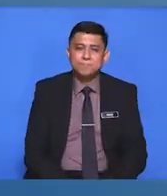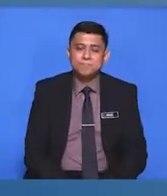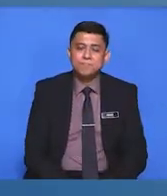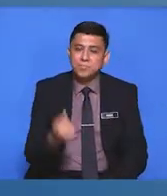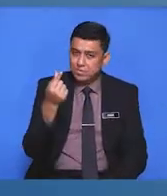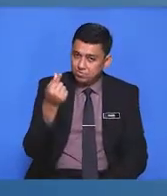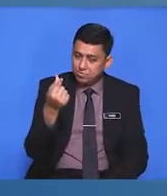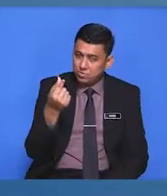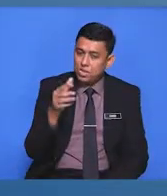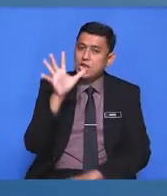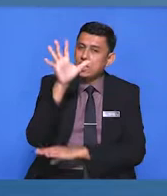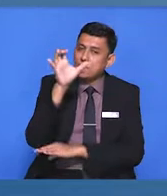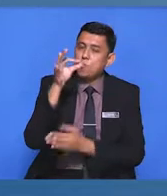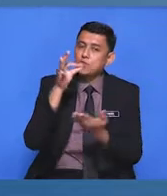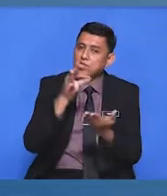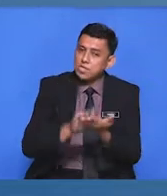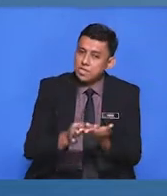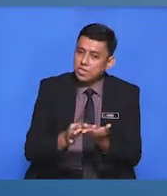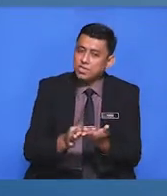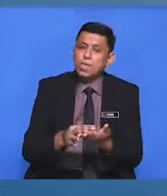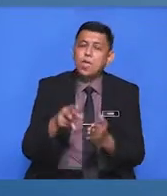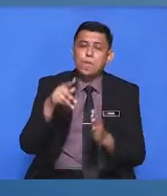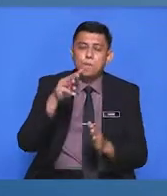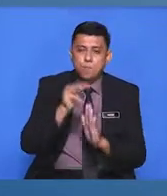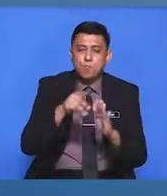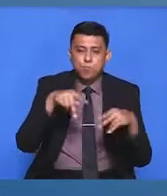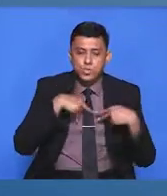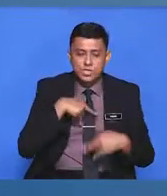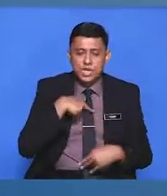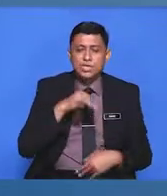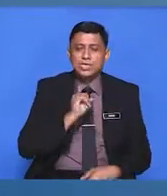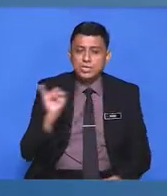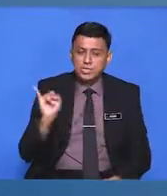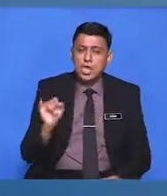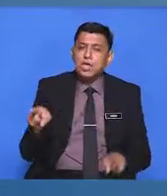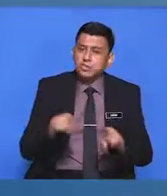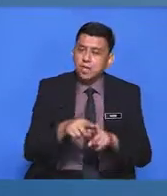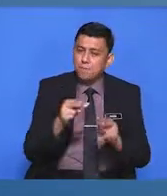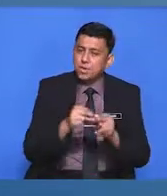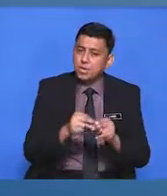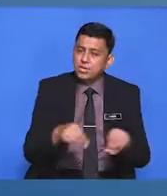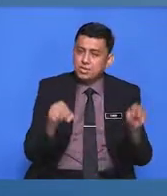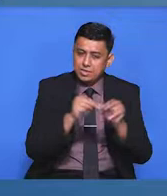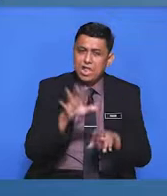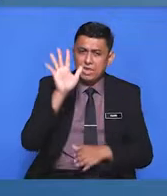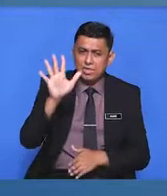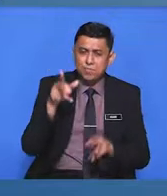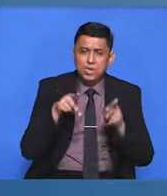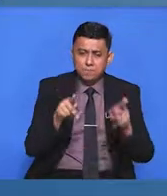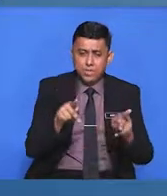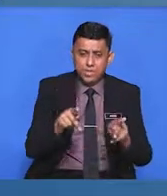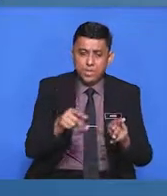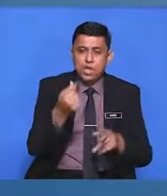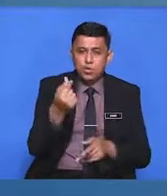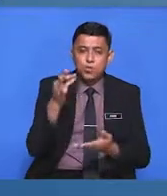Duit syiling 50 sen mempunyai sama nilai apabila kita mempunyai 5 keping duit